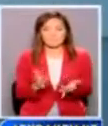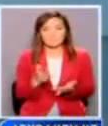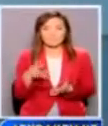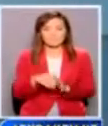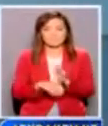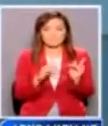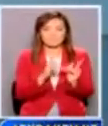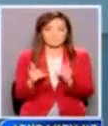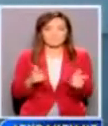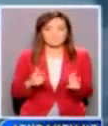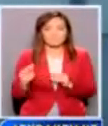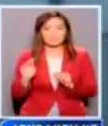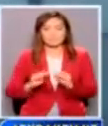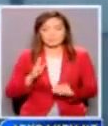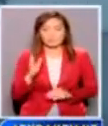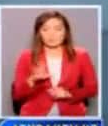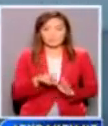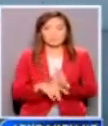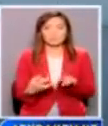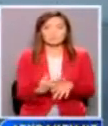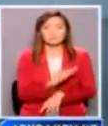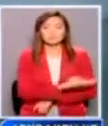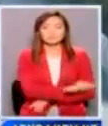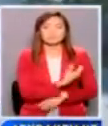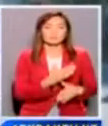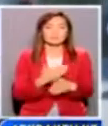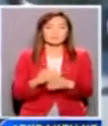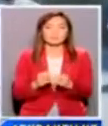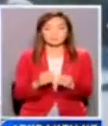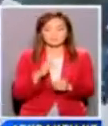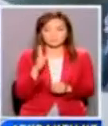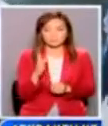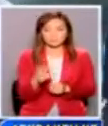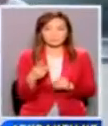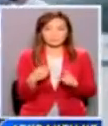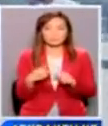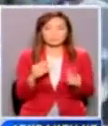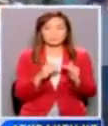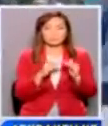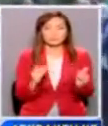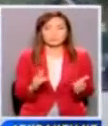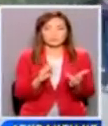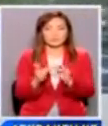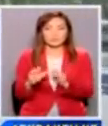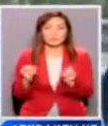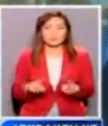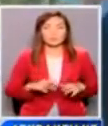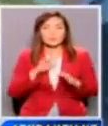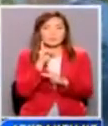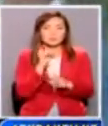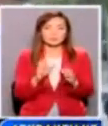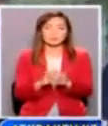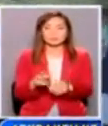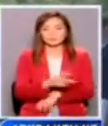оларды палаткаға орналастырамыз. Онда алғашқы медициналық көмек көрсетілетін болады. Екінші палатка волонтерларға арналып отыр.